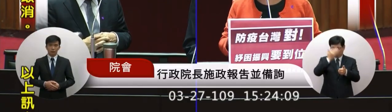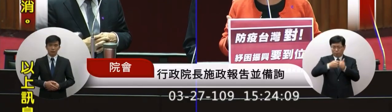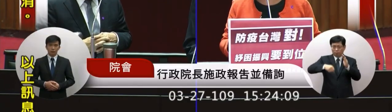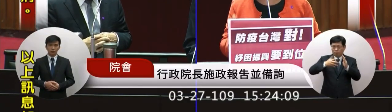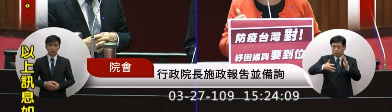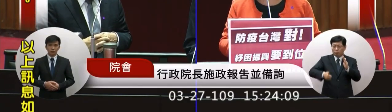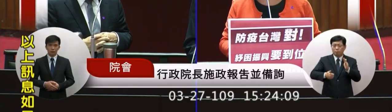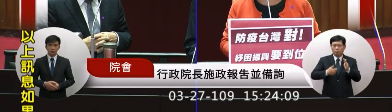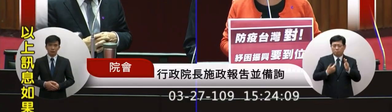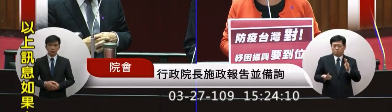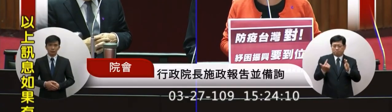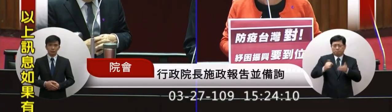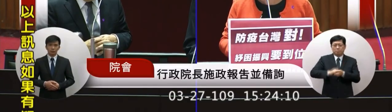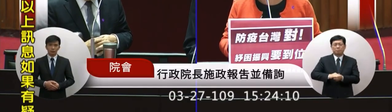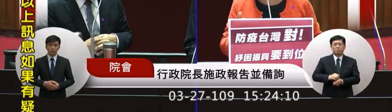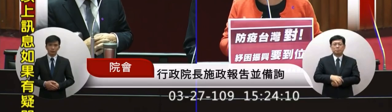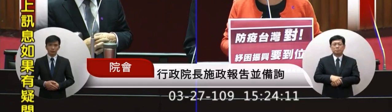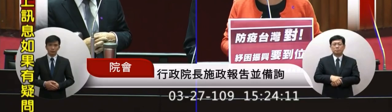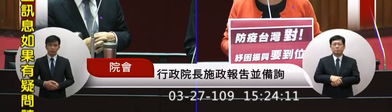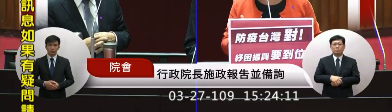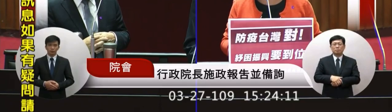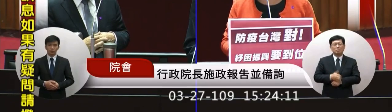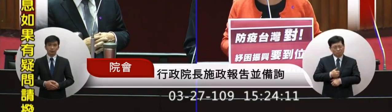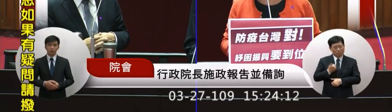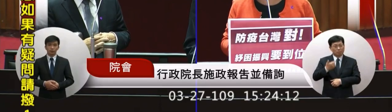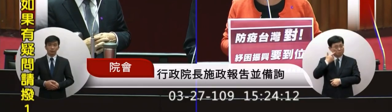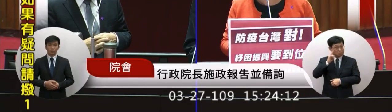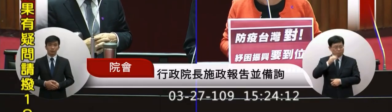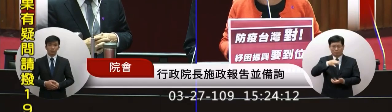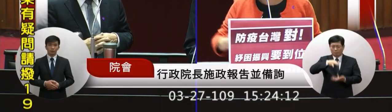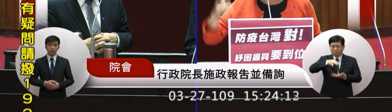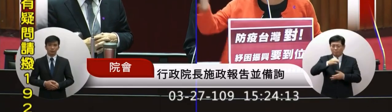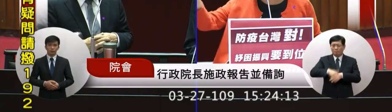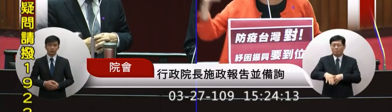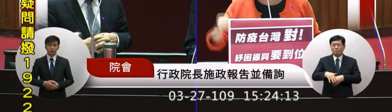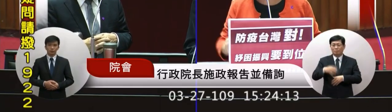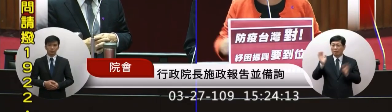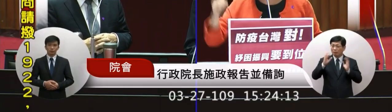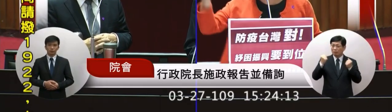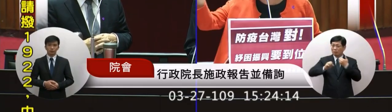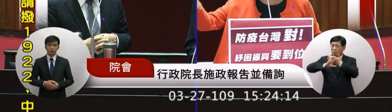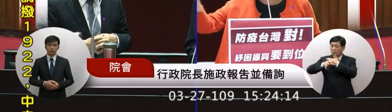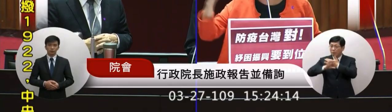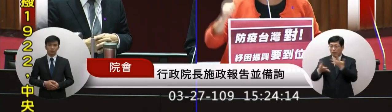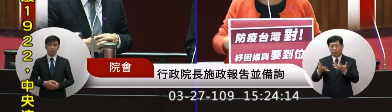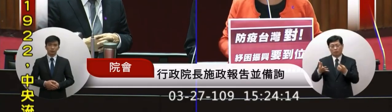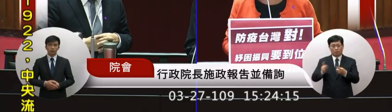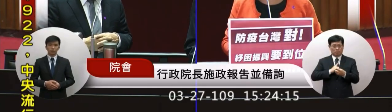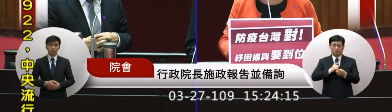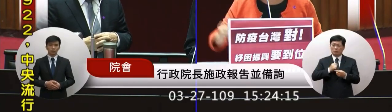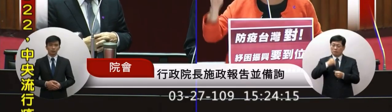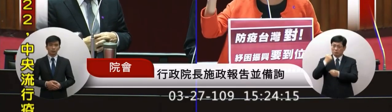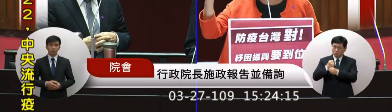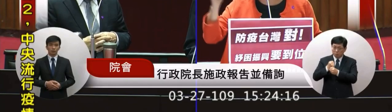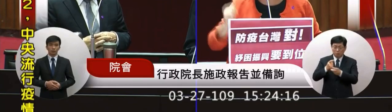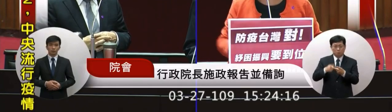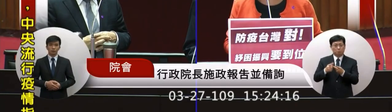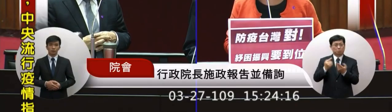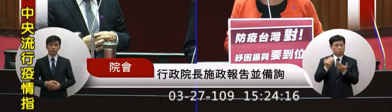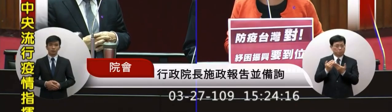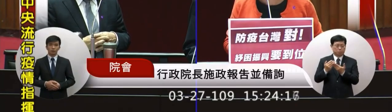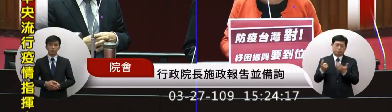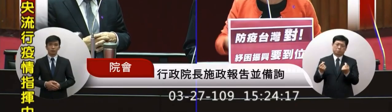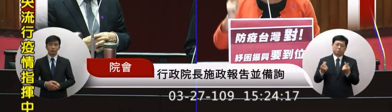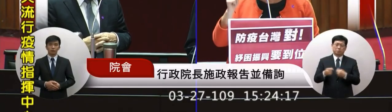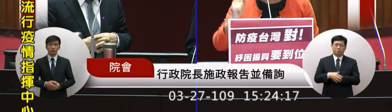够赶快来做了，毕竟家长也烦恼啊，囡仔伫外国，不管伊是咧食头路，还是伫遐咧读